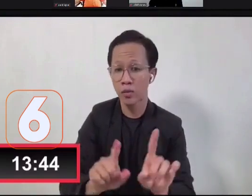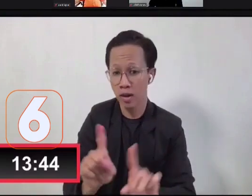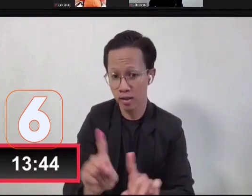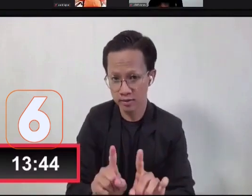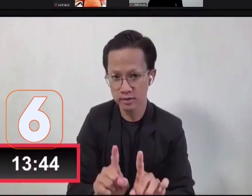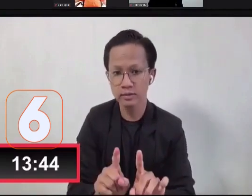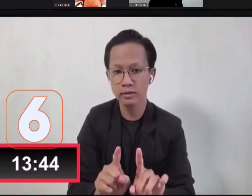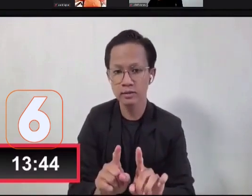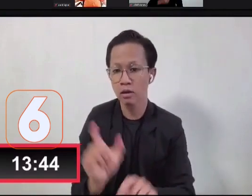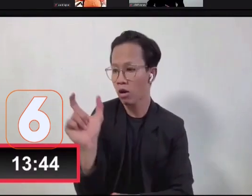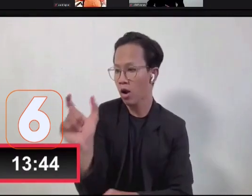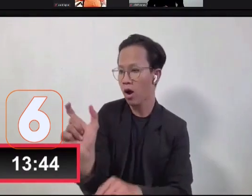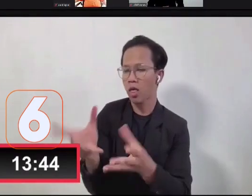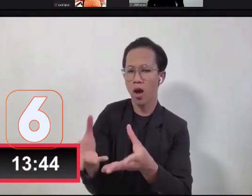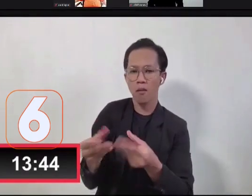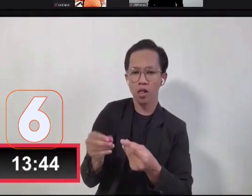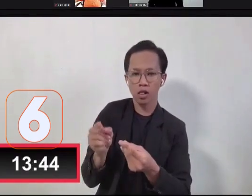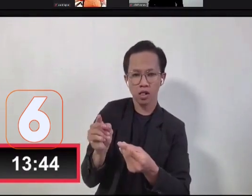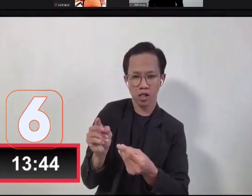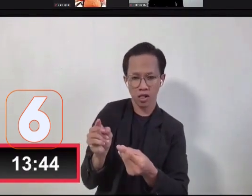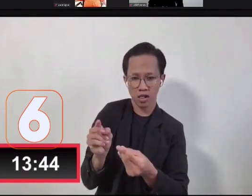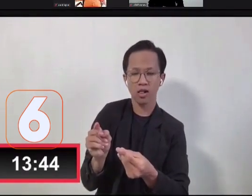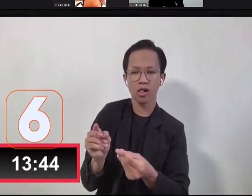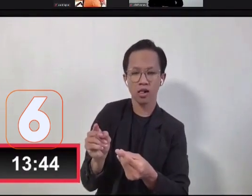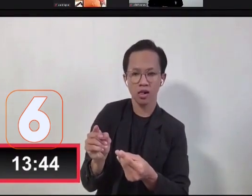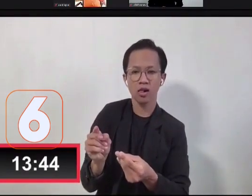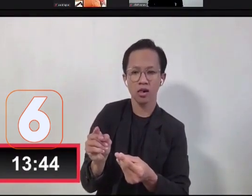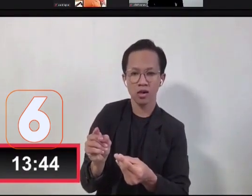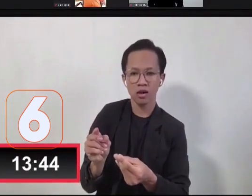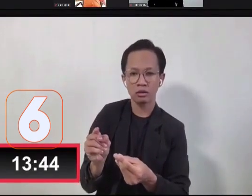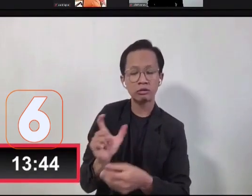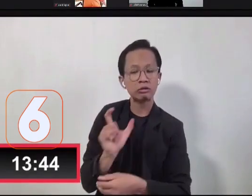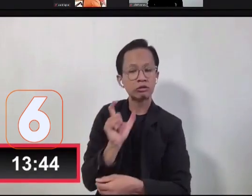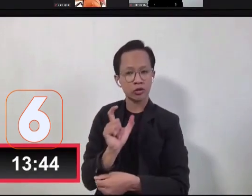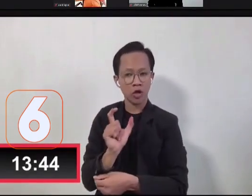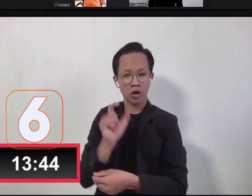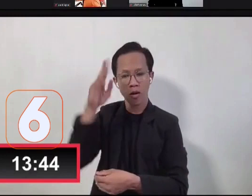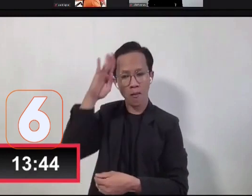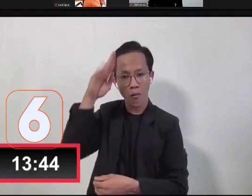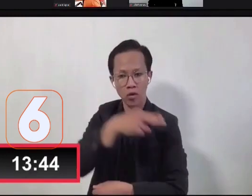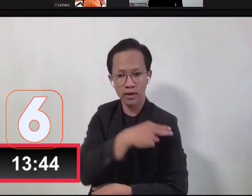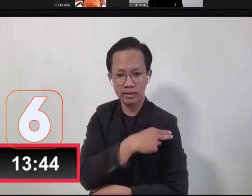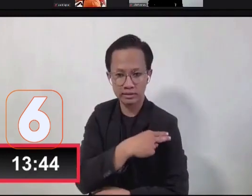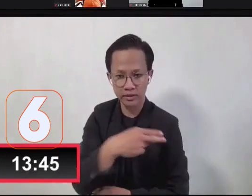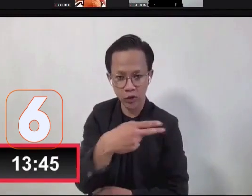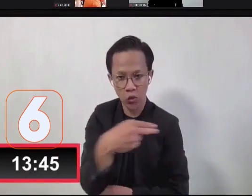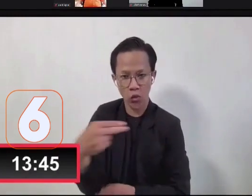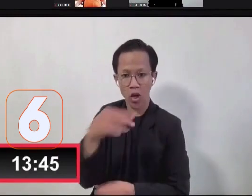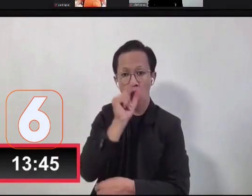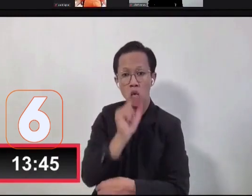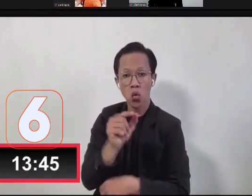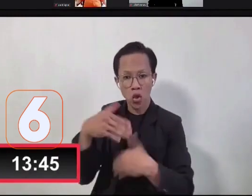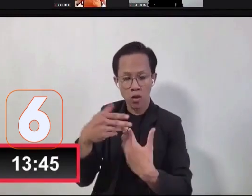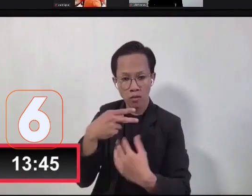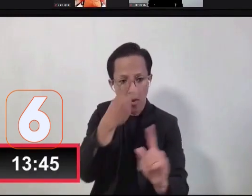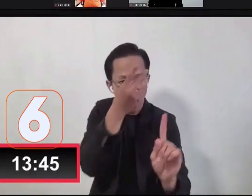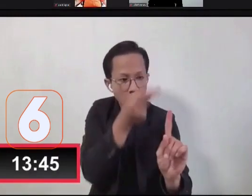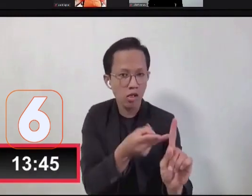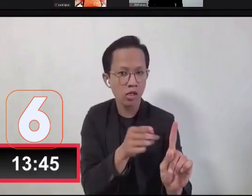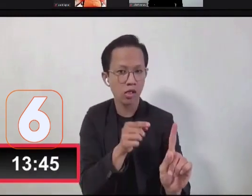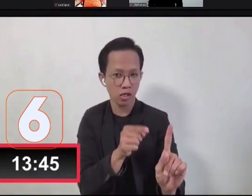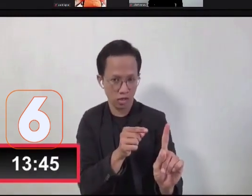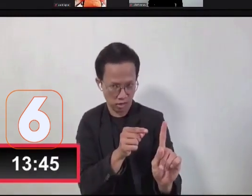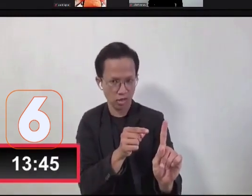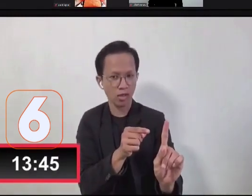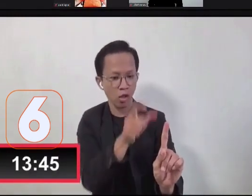dalam ketentuan aku merupakan salah satu mekanisme yang dilakukan oleh kepolisian negara Republik Indonesia untuk mengetahui perkembangan kompetensi